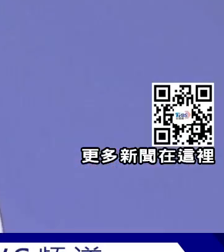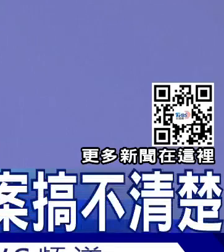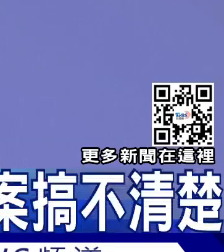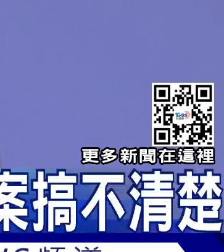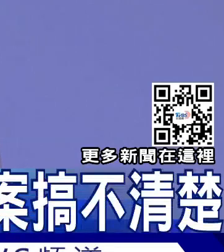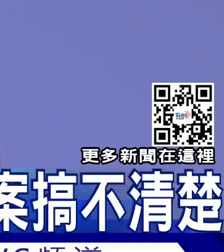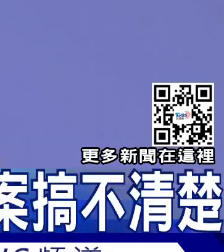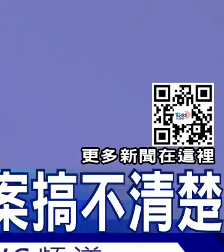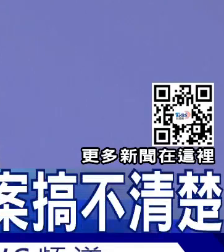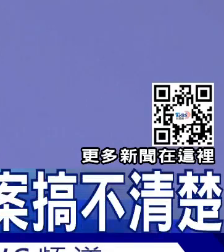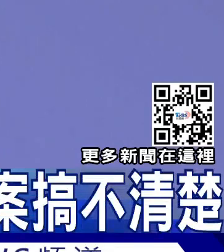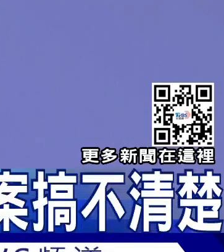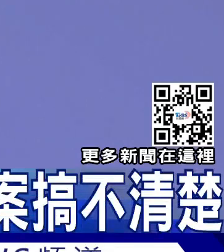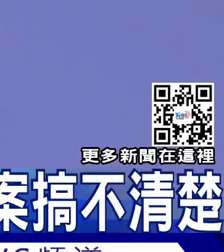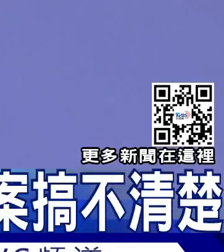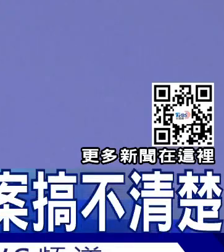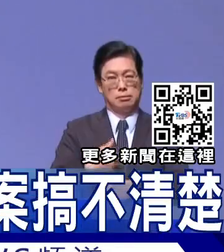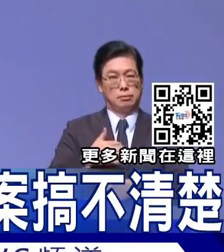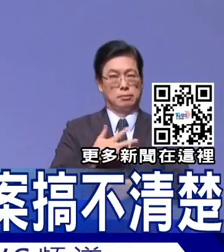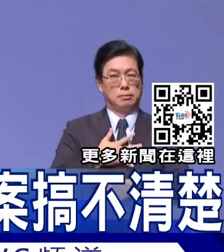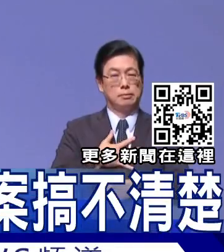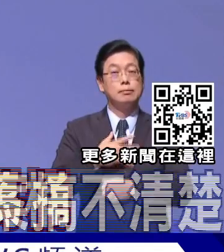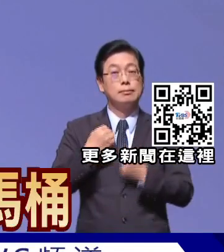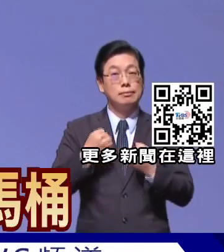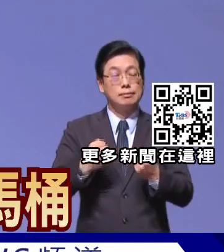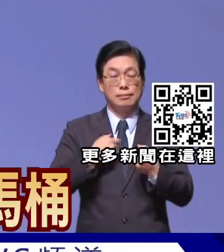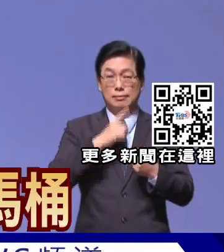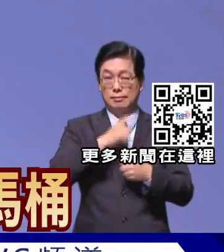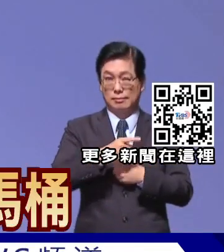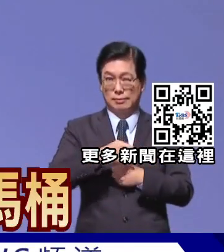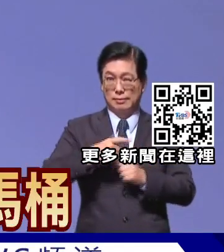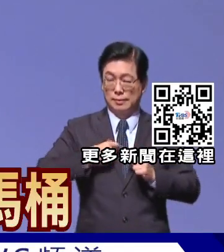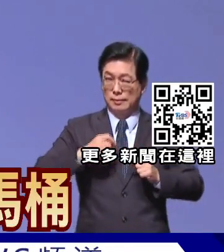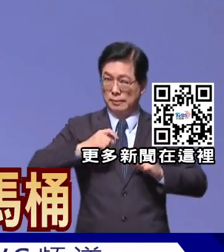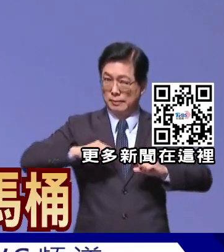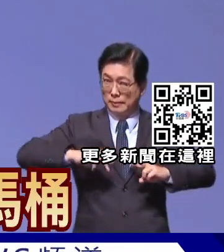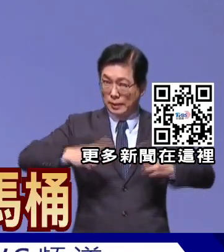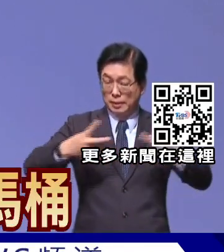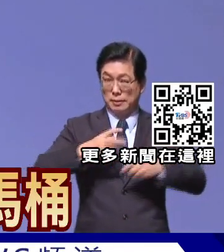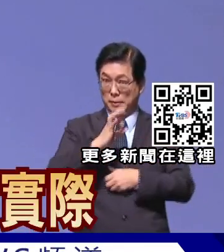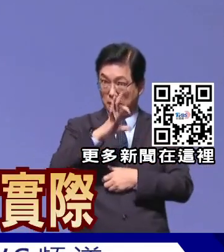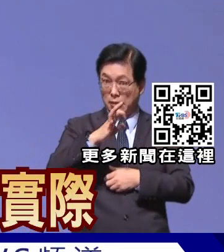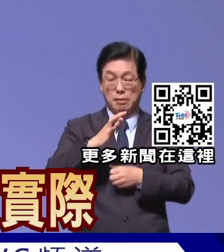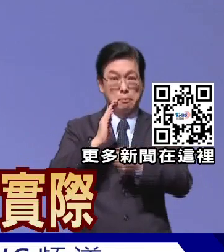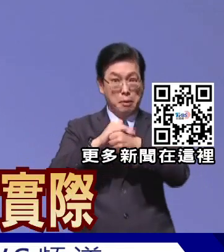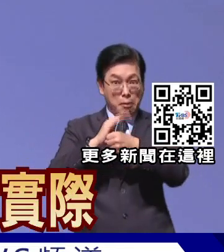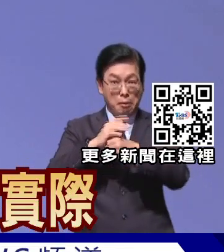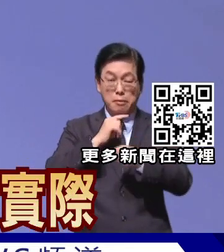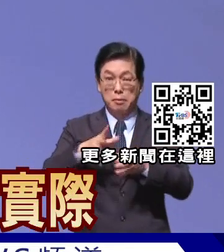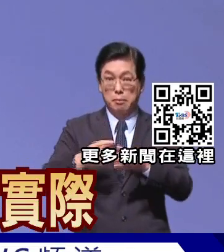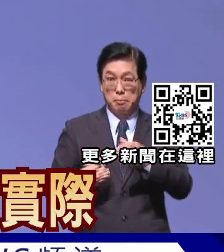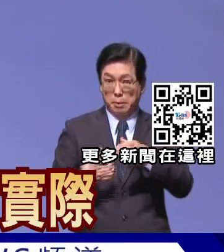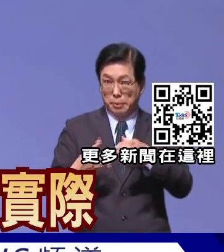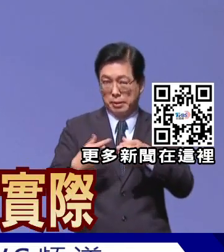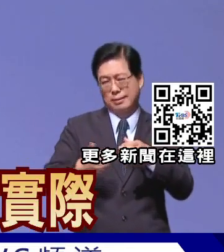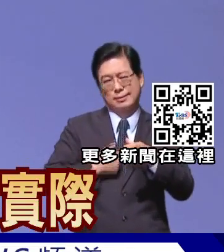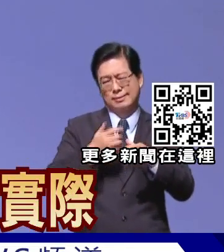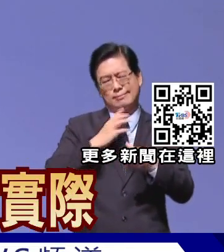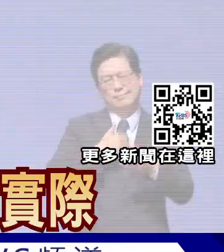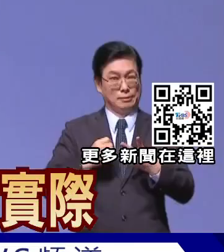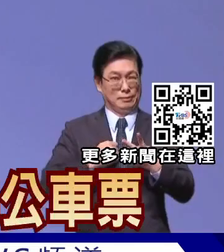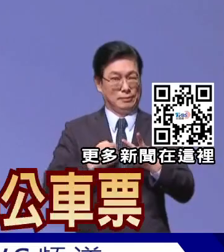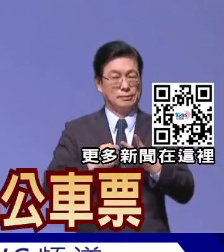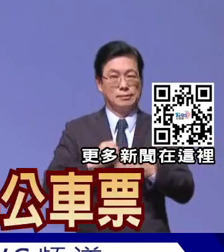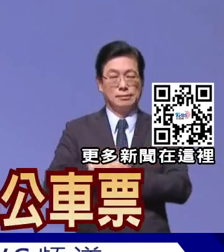劳。 黄珊珊则是攻蓝又打绿， 在公厕全面换装免治马桶，对市民来说是多么的不切实